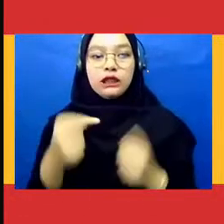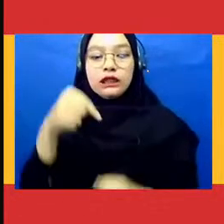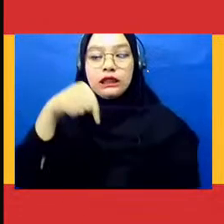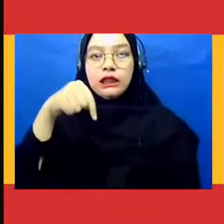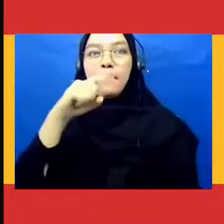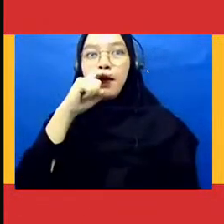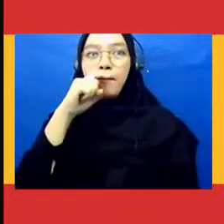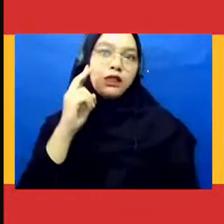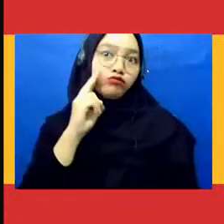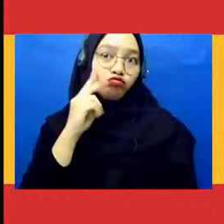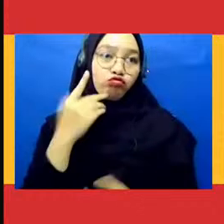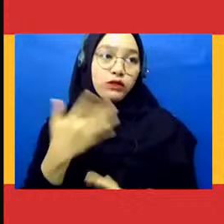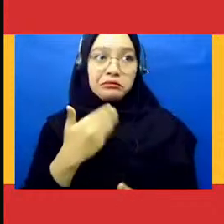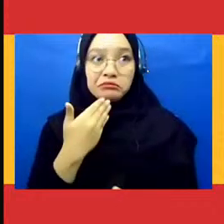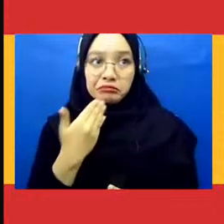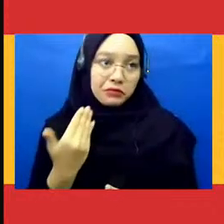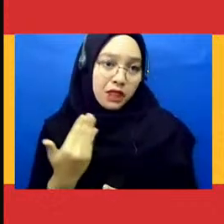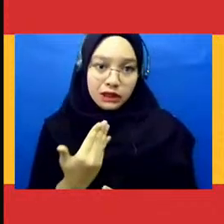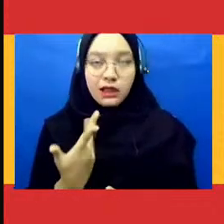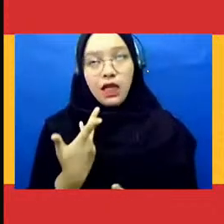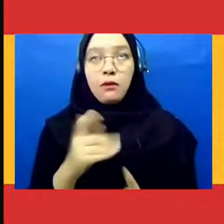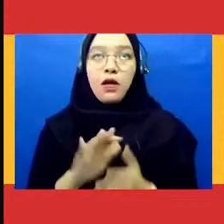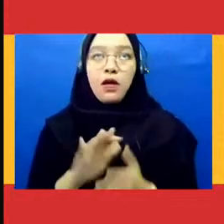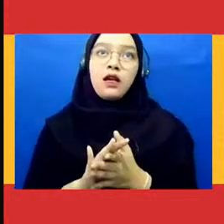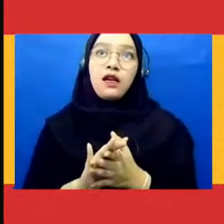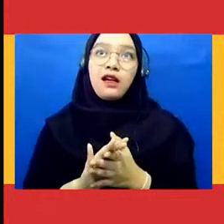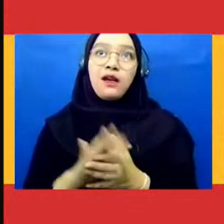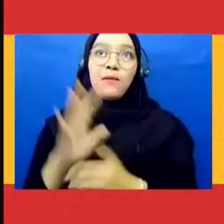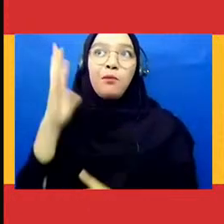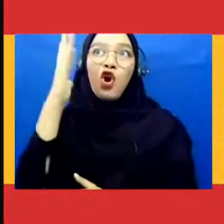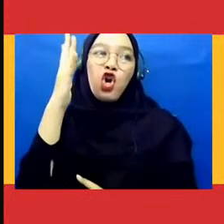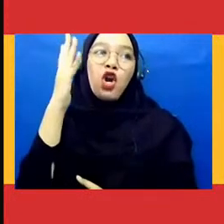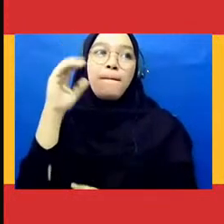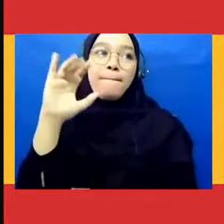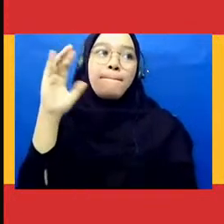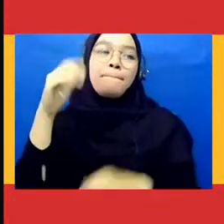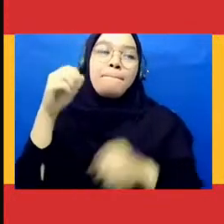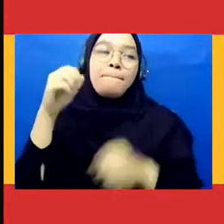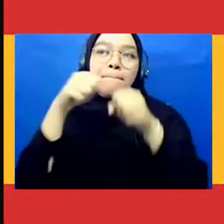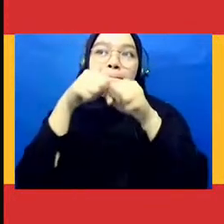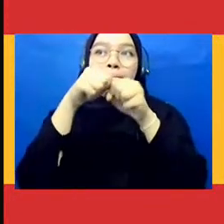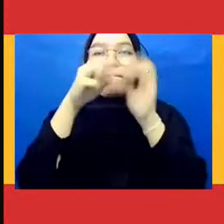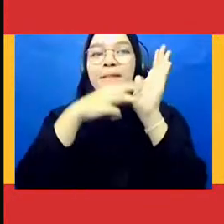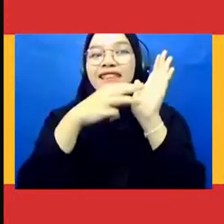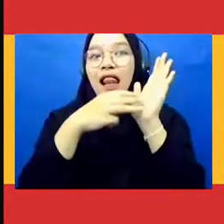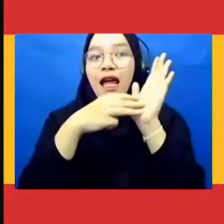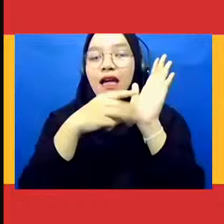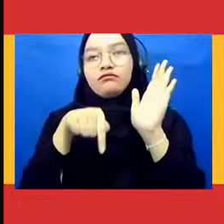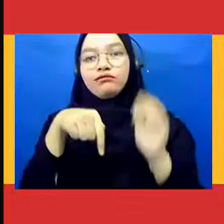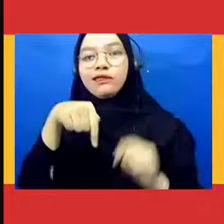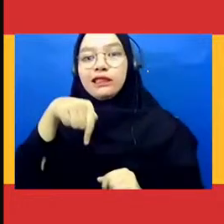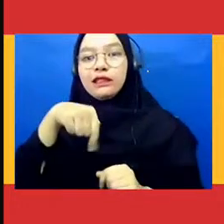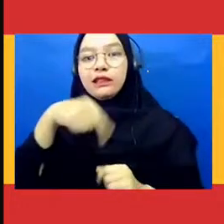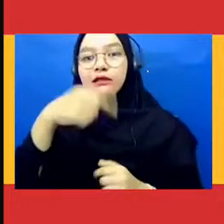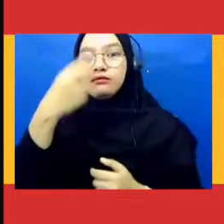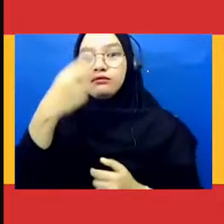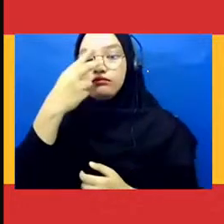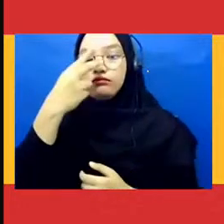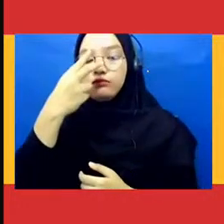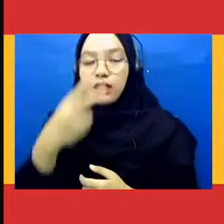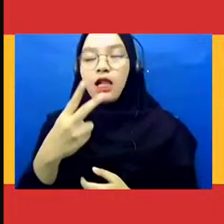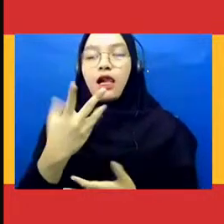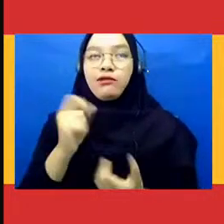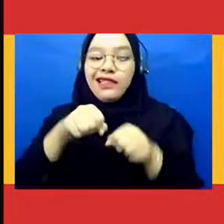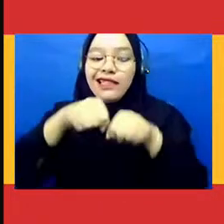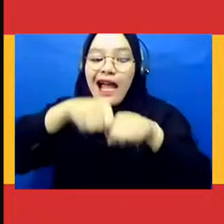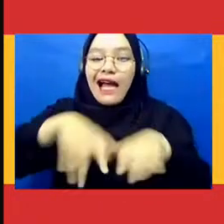dengan yang namanya problem tree. Di mana di sini kita lakukan di bawah yang di akarnya itu